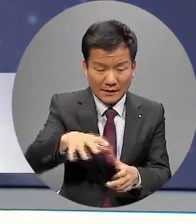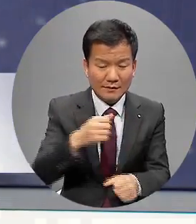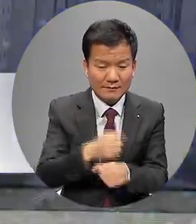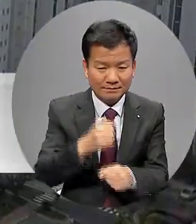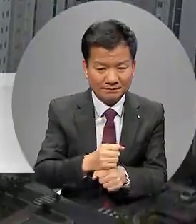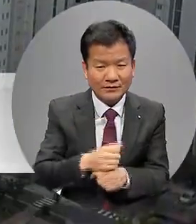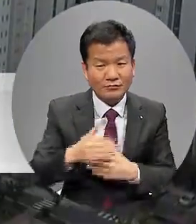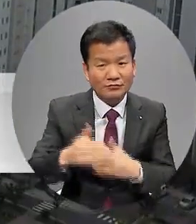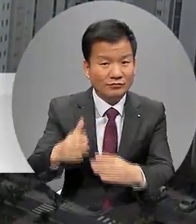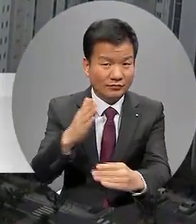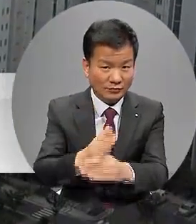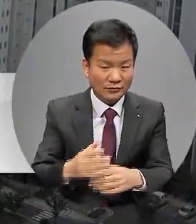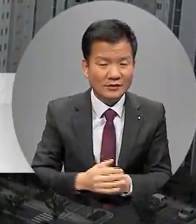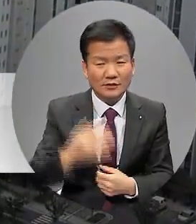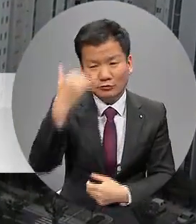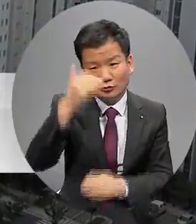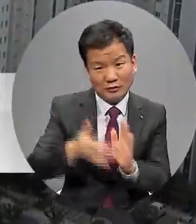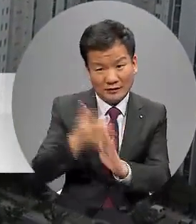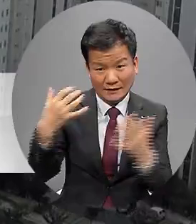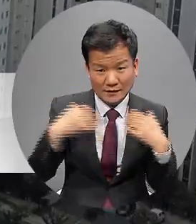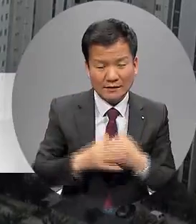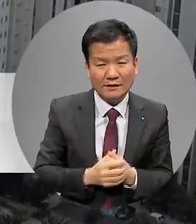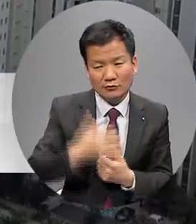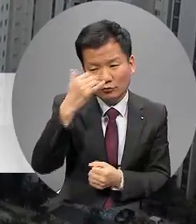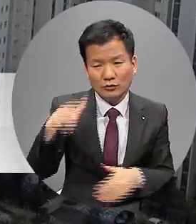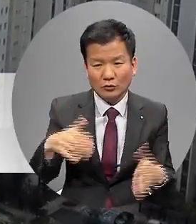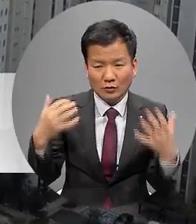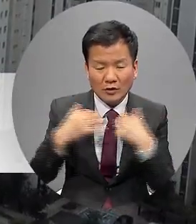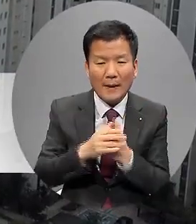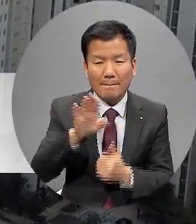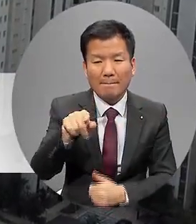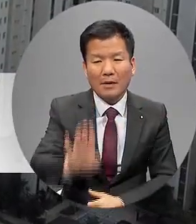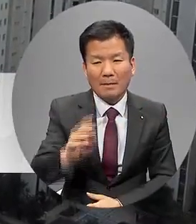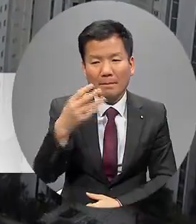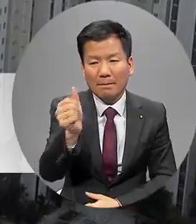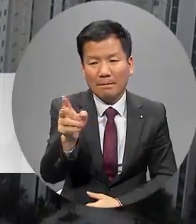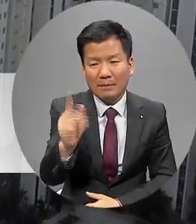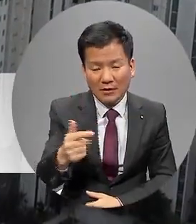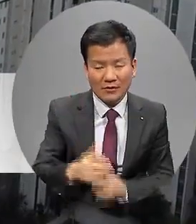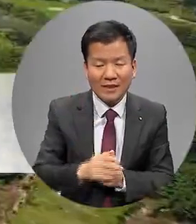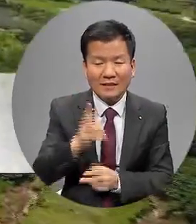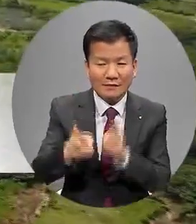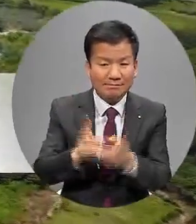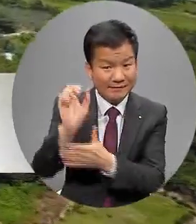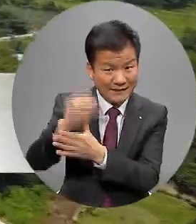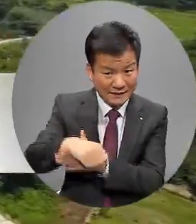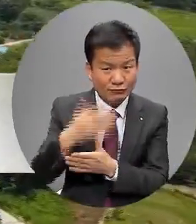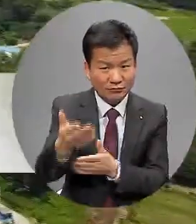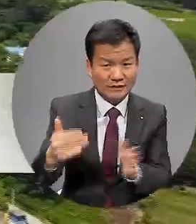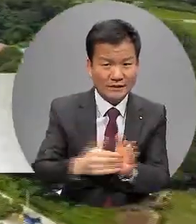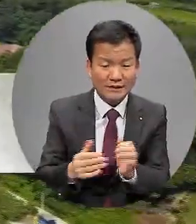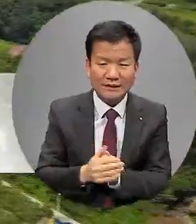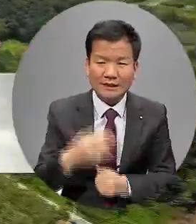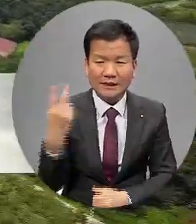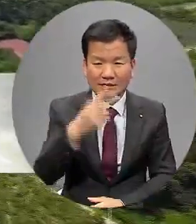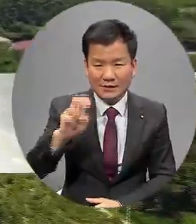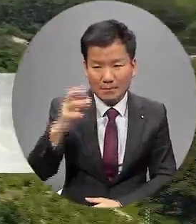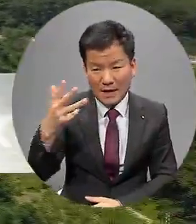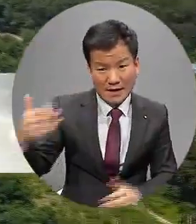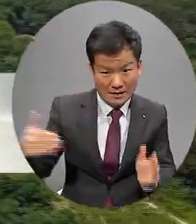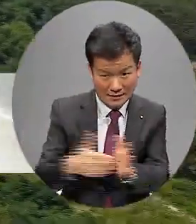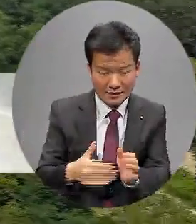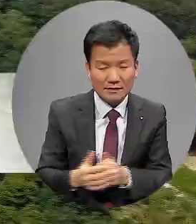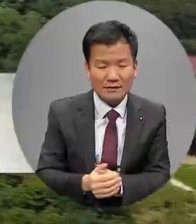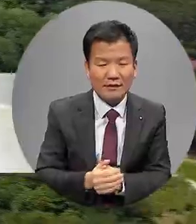것으로 보입니다 충주시는 충청북도가 법현 산업단지 계획을 승인 고시함에 따라 2028년까지